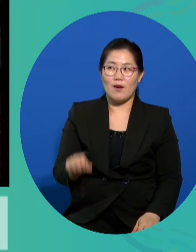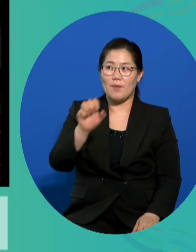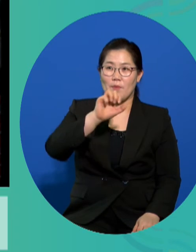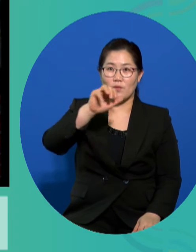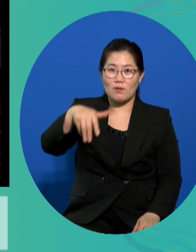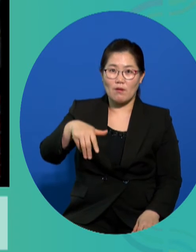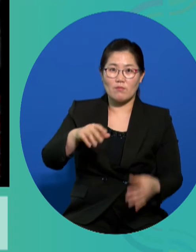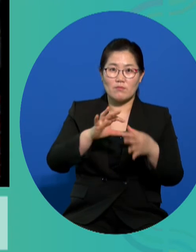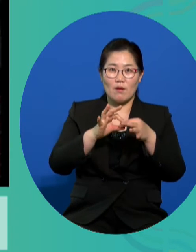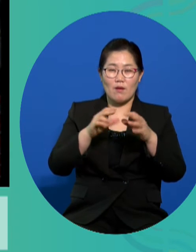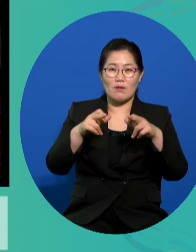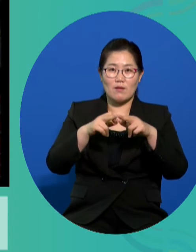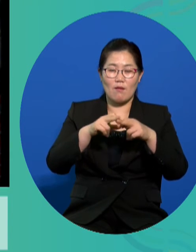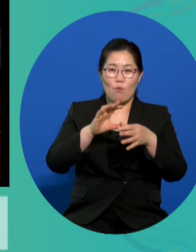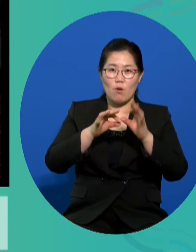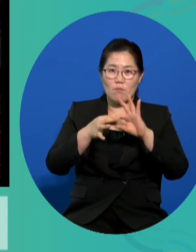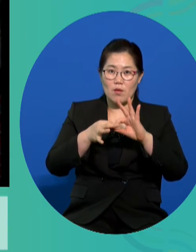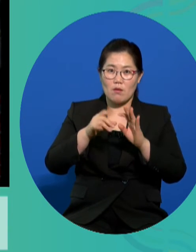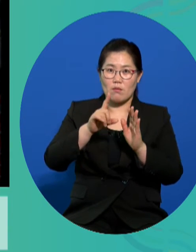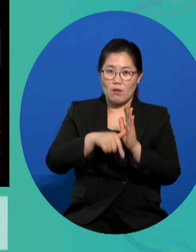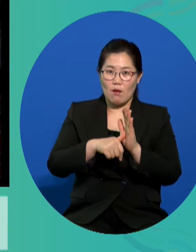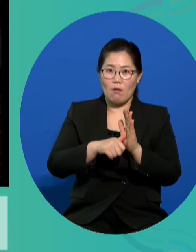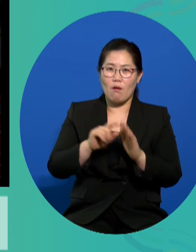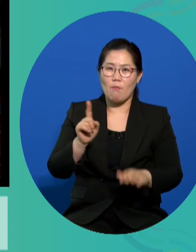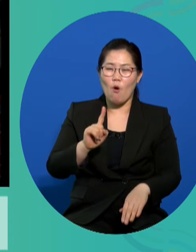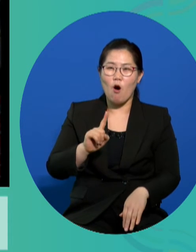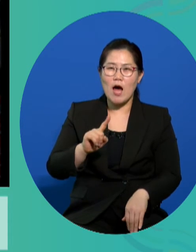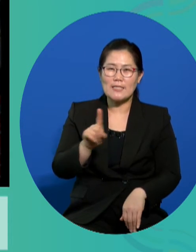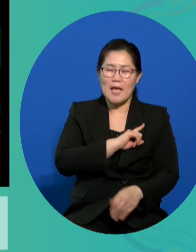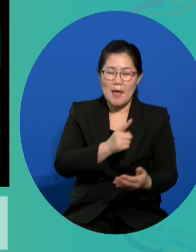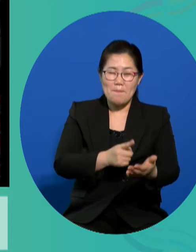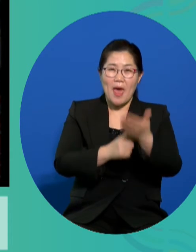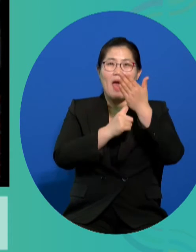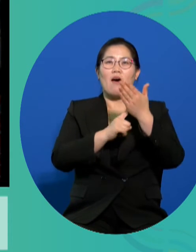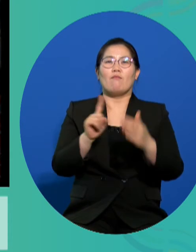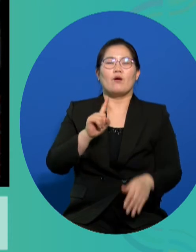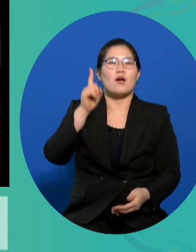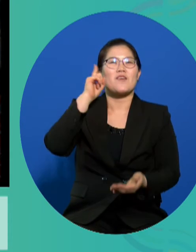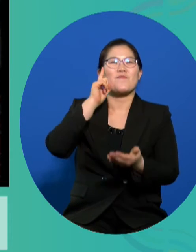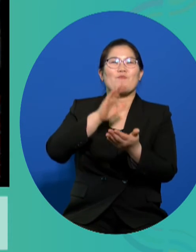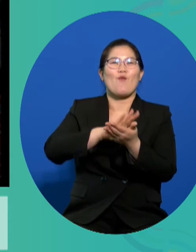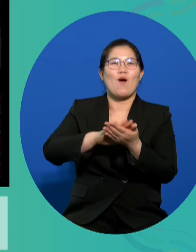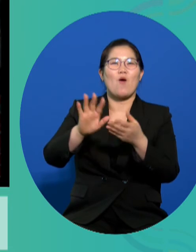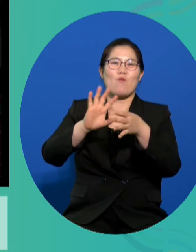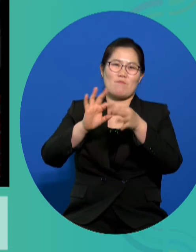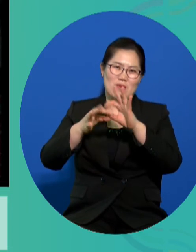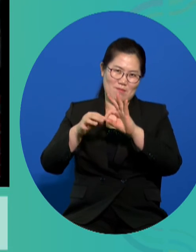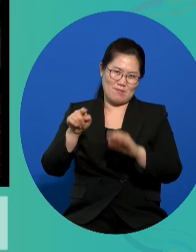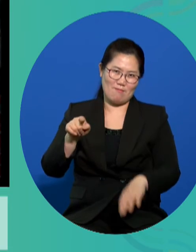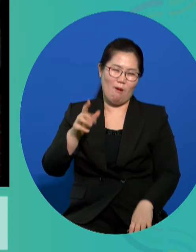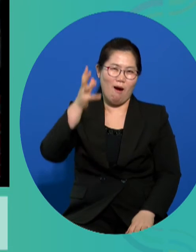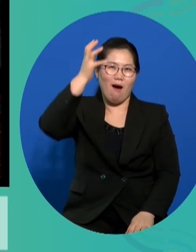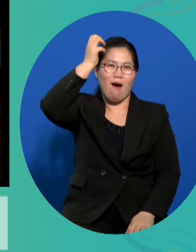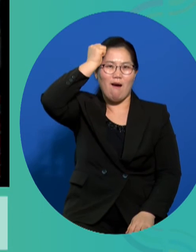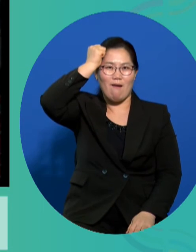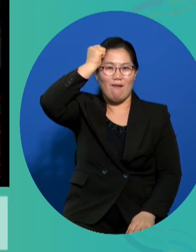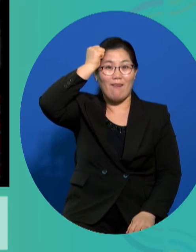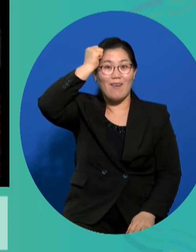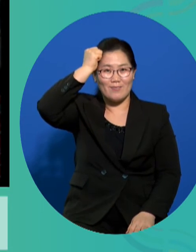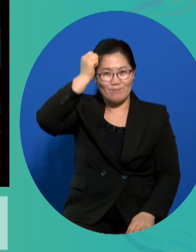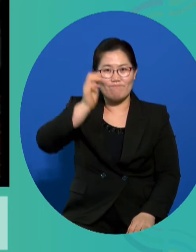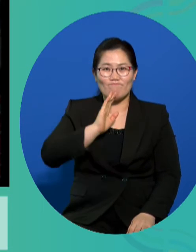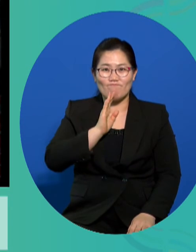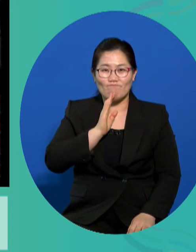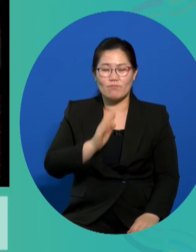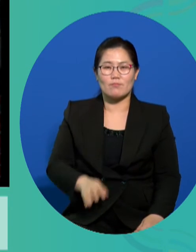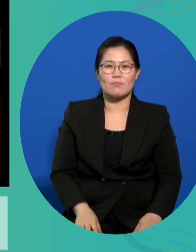패럴림픽 이야기하면은 평화올림픽이라는 그런 이미지가 많이 여러분들한테 남아 있을 거라고. 저도 마찬가지고요. 예전에